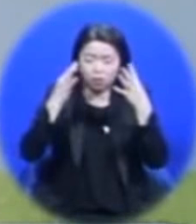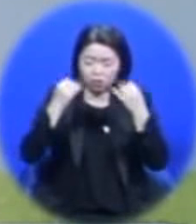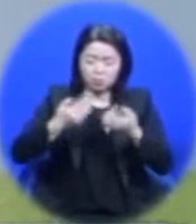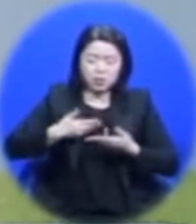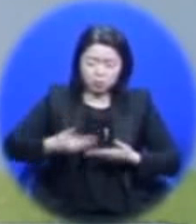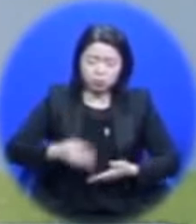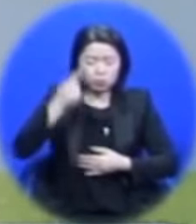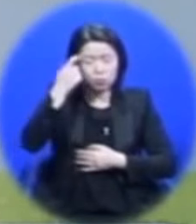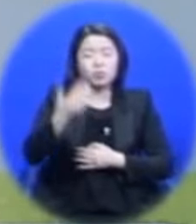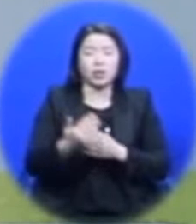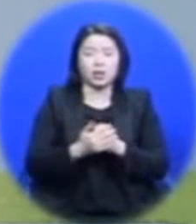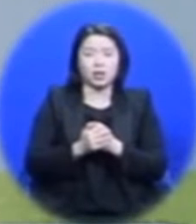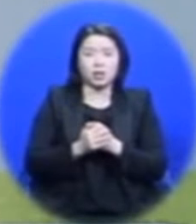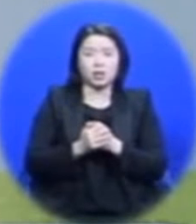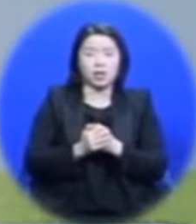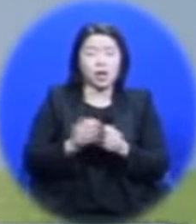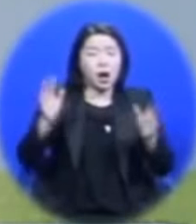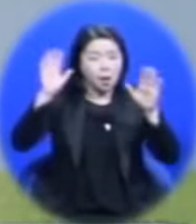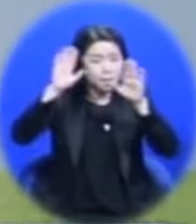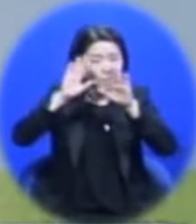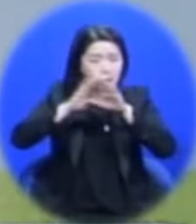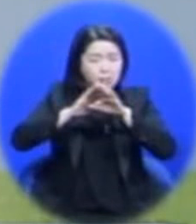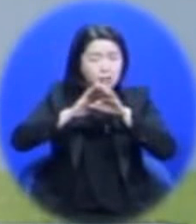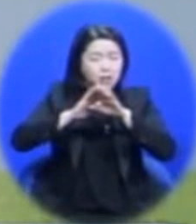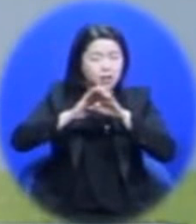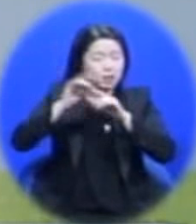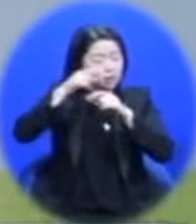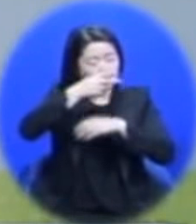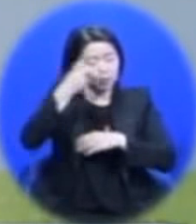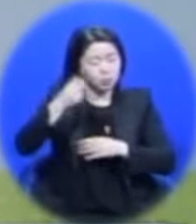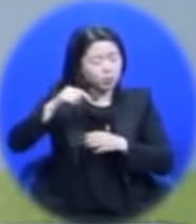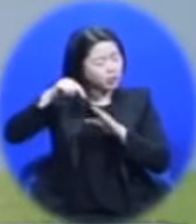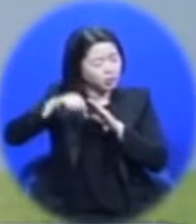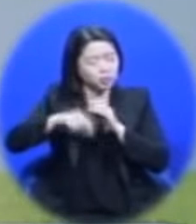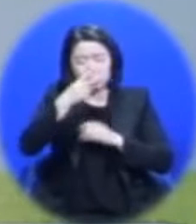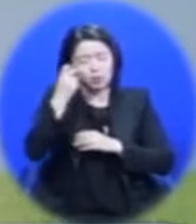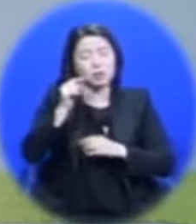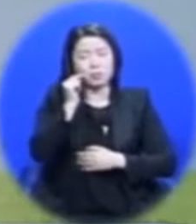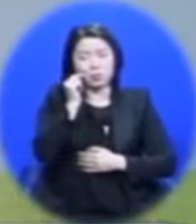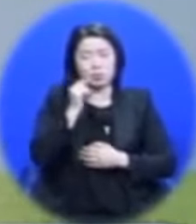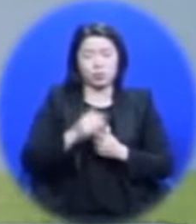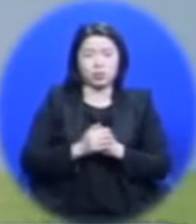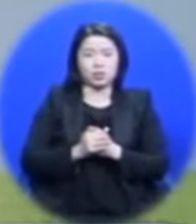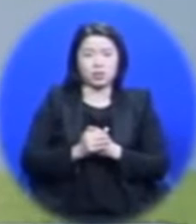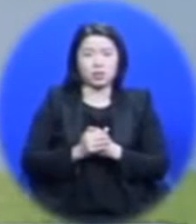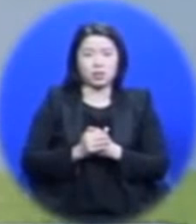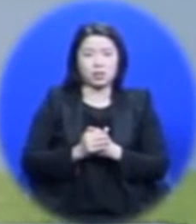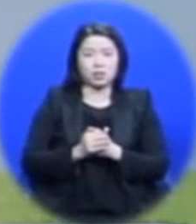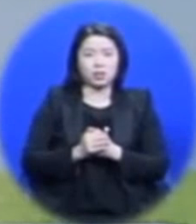무거울까. 밤에 자다가도 깊이 잠을 못 잤어요.